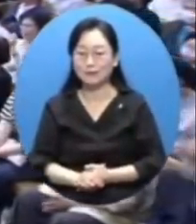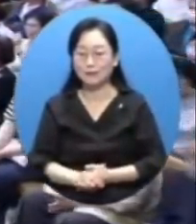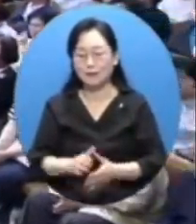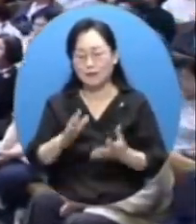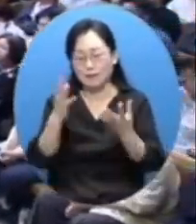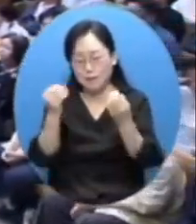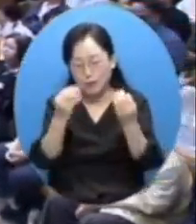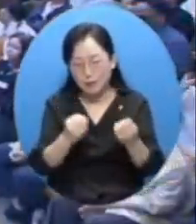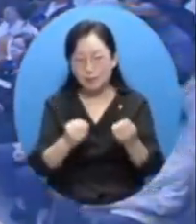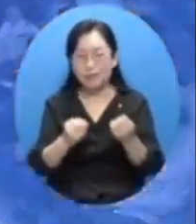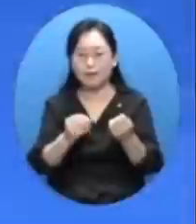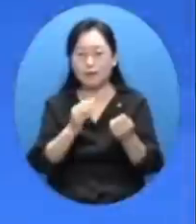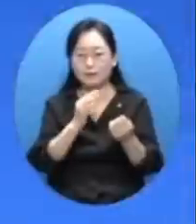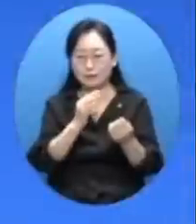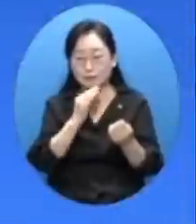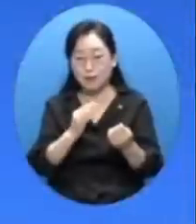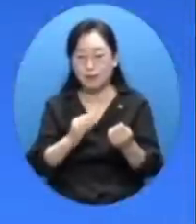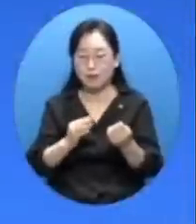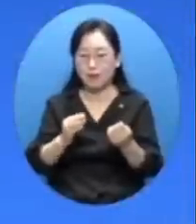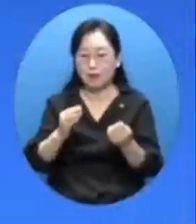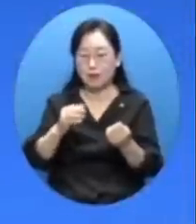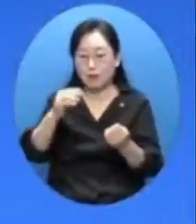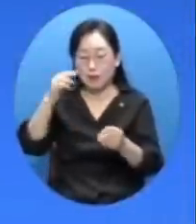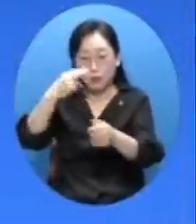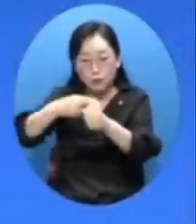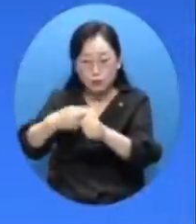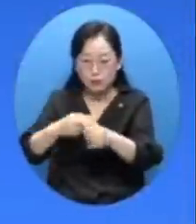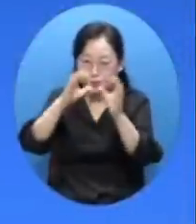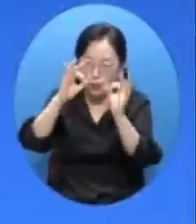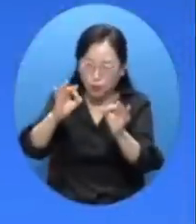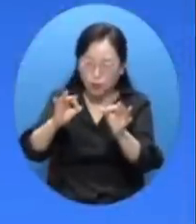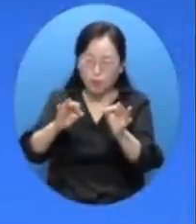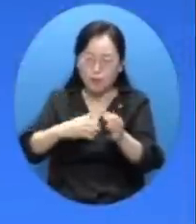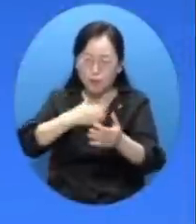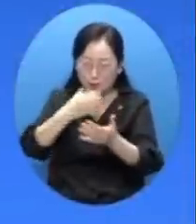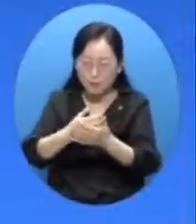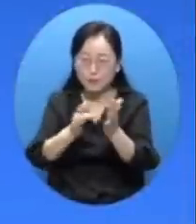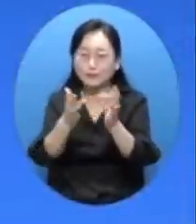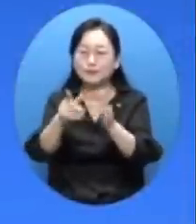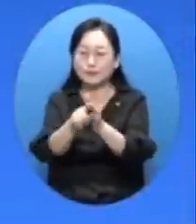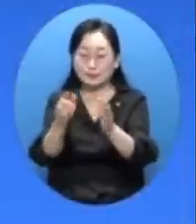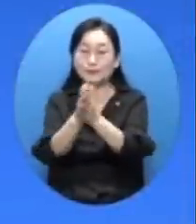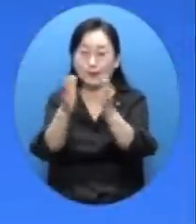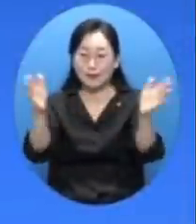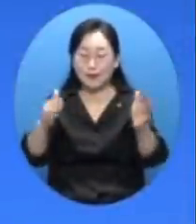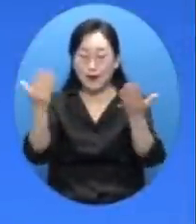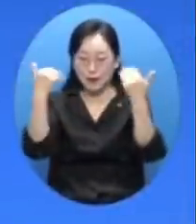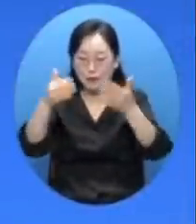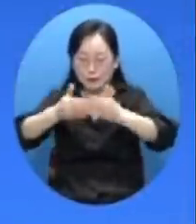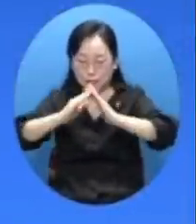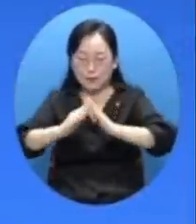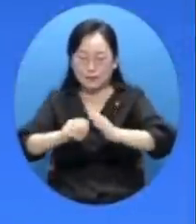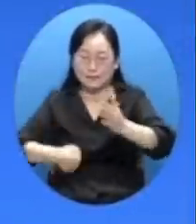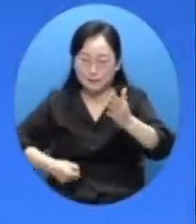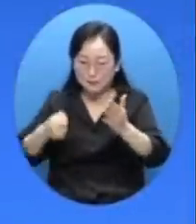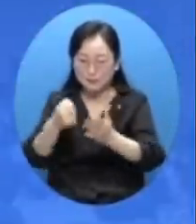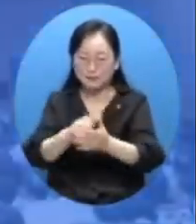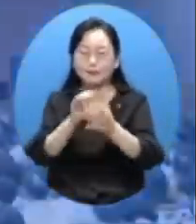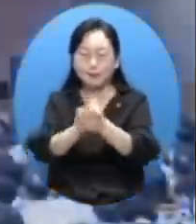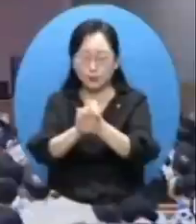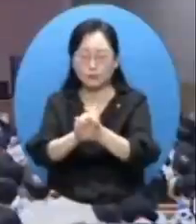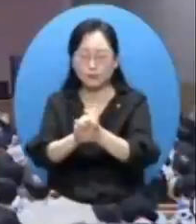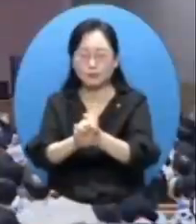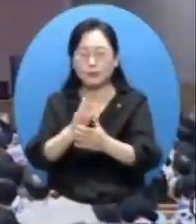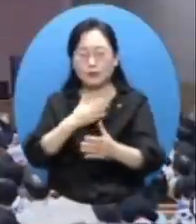수많은 중국 청년들이 이 교수님에게 감동을 받고 예수를 믿게 되었습니다. 그리고 그곳에 학교를 세우기로 결심하고 그는 기도합니다.